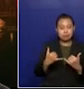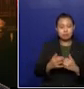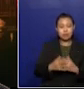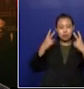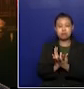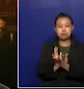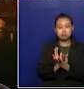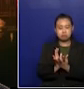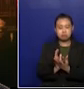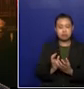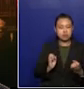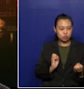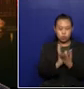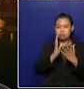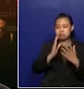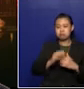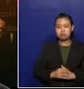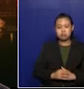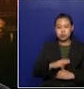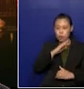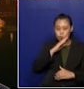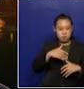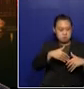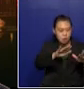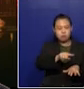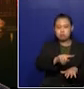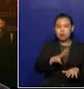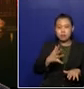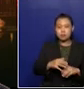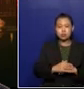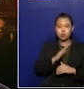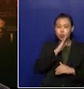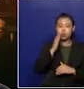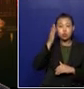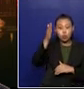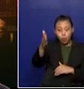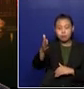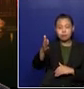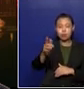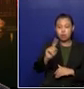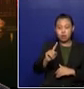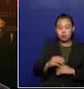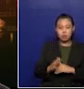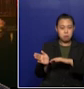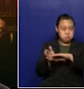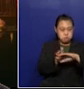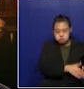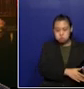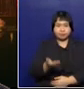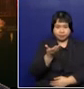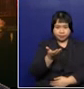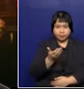านยอมได้ไงฮะถ้าท่านไม่ไล่มันนะฮะวันที่ท่านไม่อยู่แล้วผมขึ้นมาแทนท่านวันไหนนะมันต้องออกไปจากแผ่นดิน